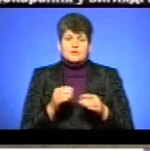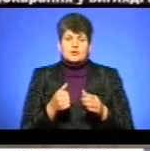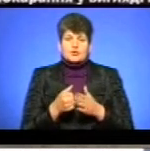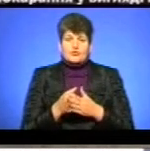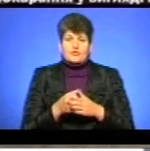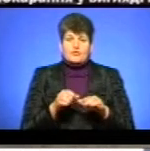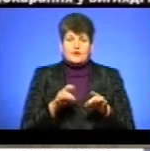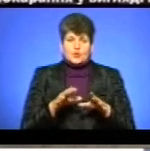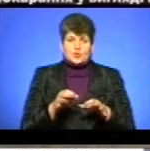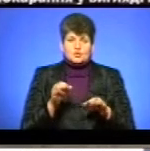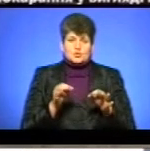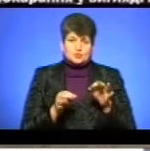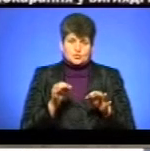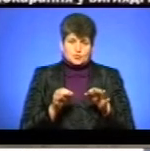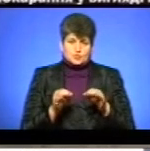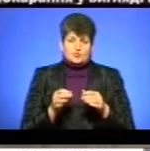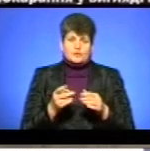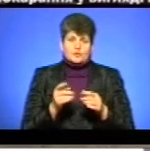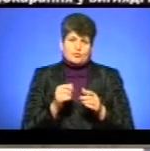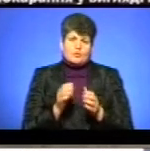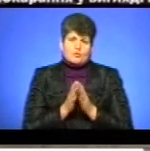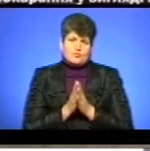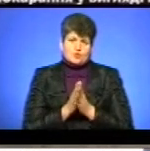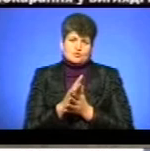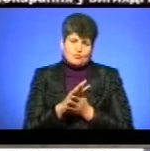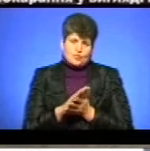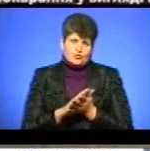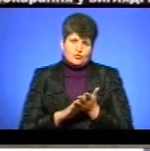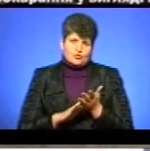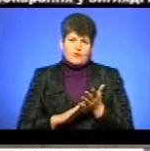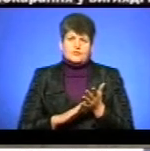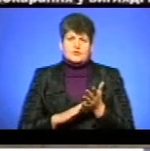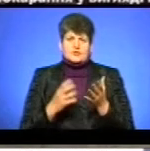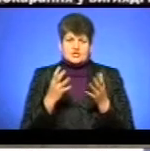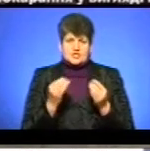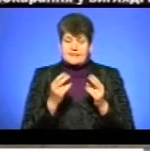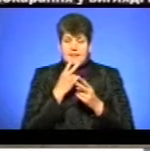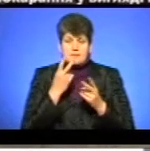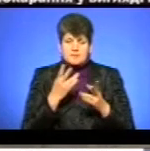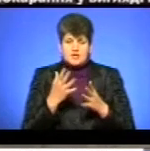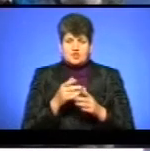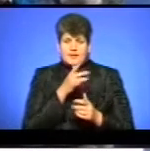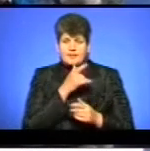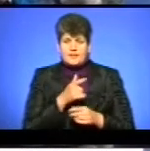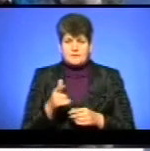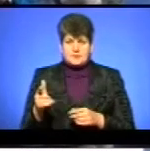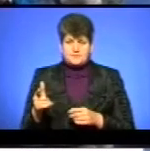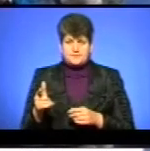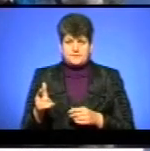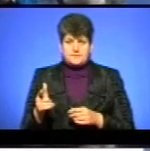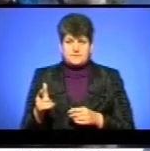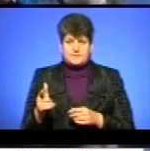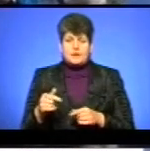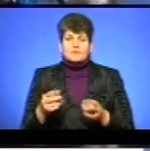першої інстанції 14 вересня 2018 року, тому прошу продовжити срок тримання під вартою обвинувачення на передбачений законом срок 2 місяці.